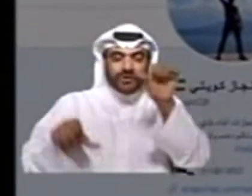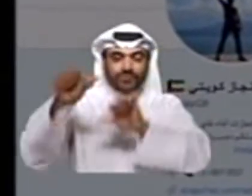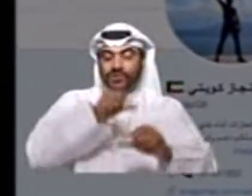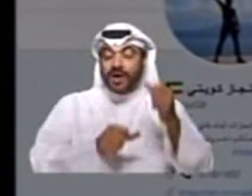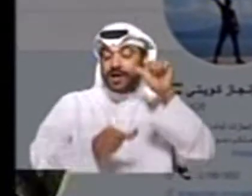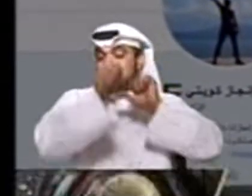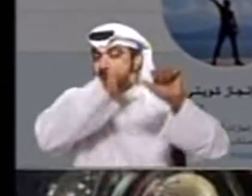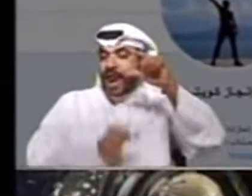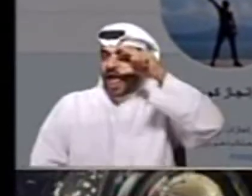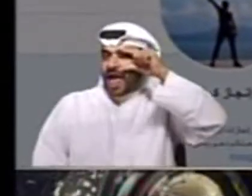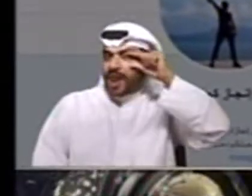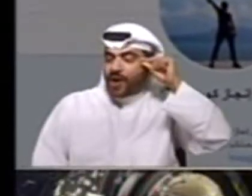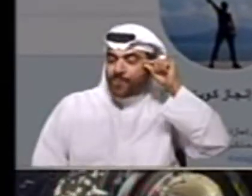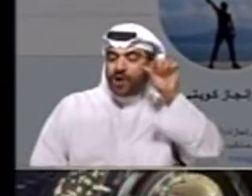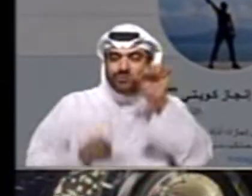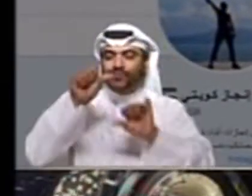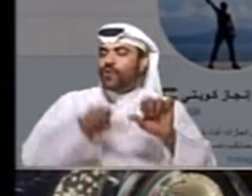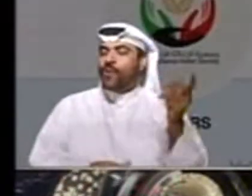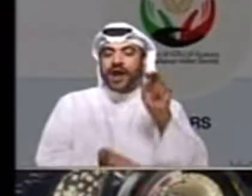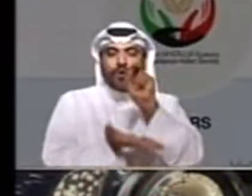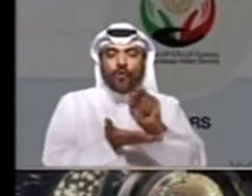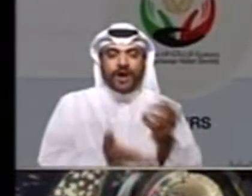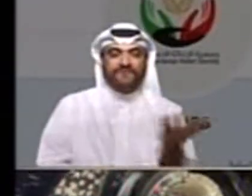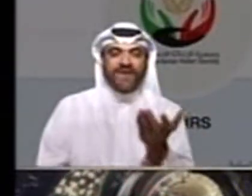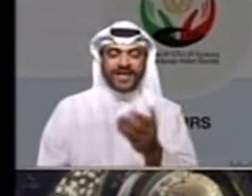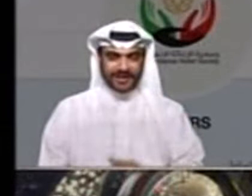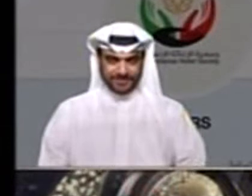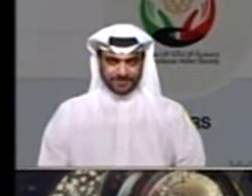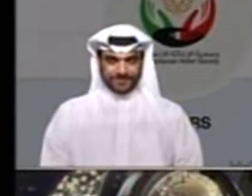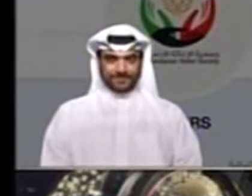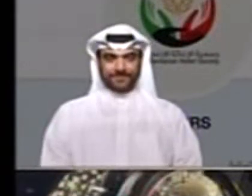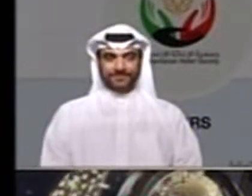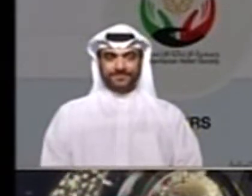العيون وعلاجها لقرى فقيرة في الصومال.